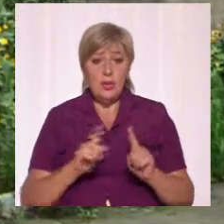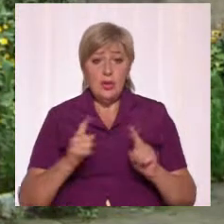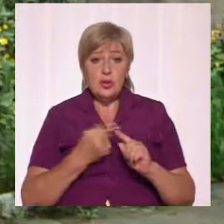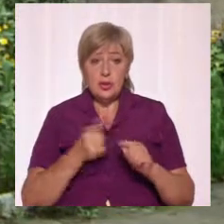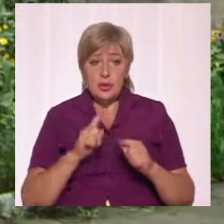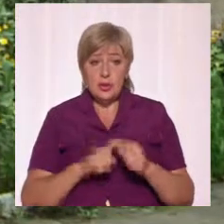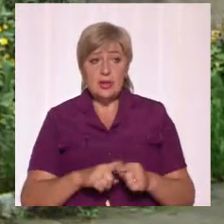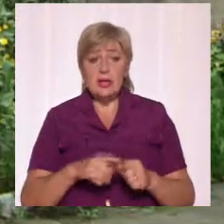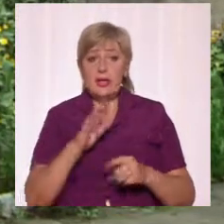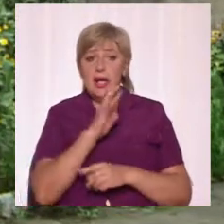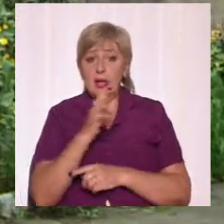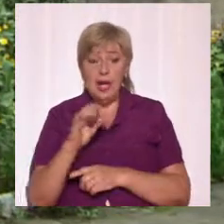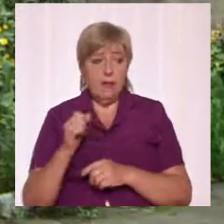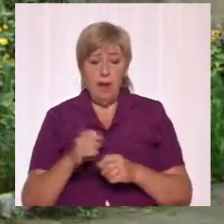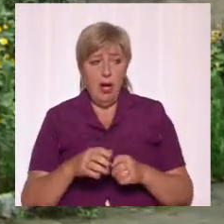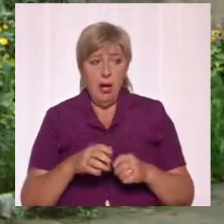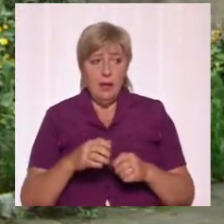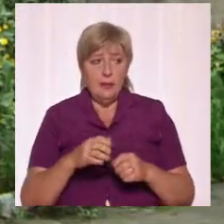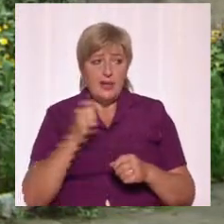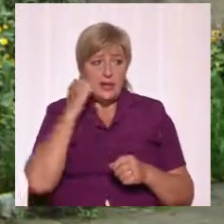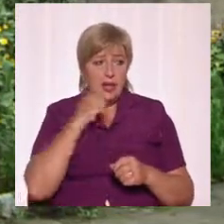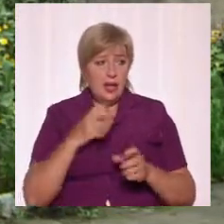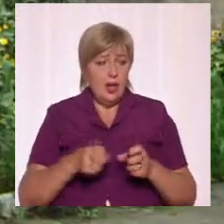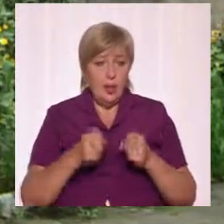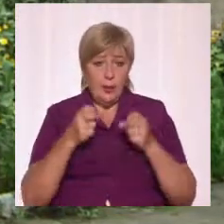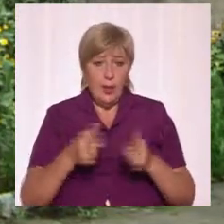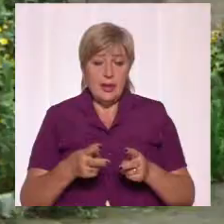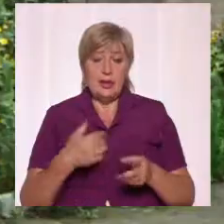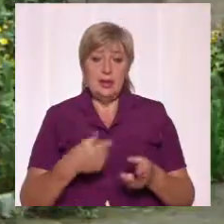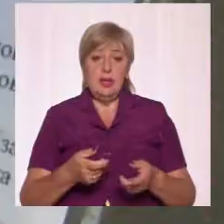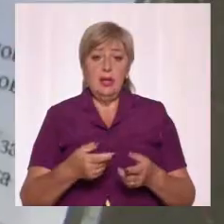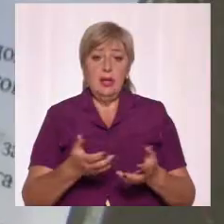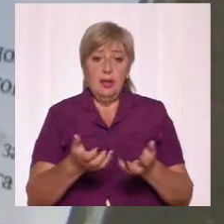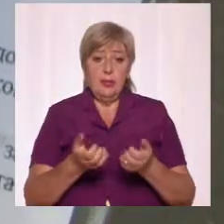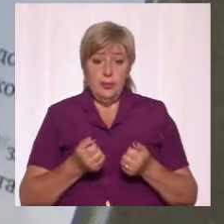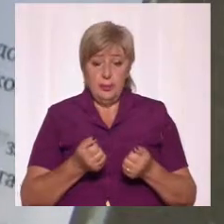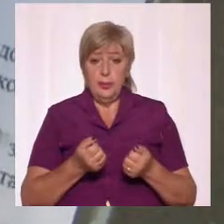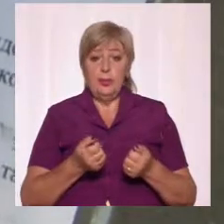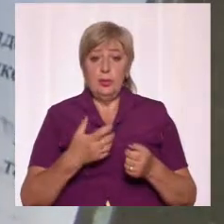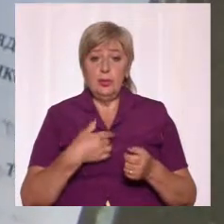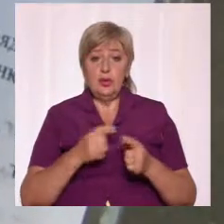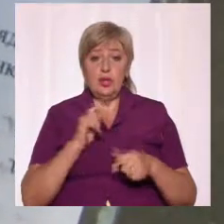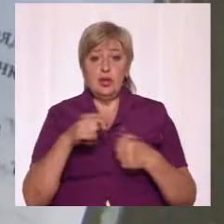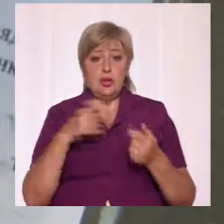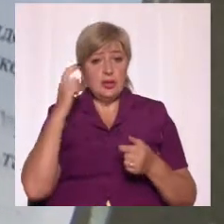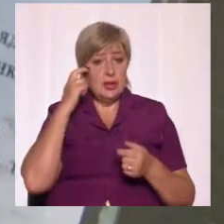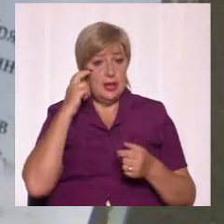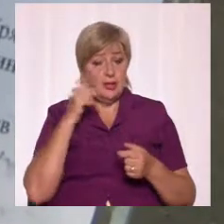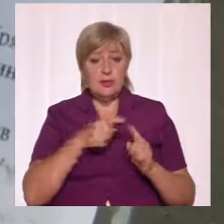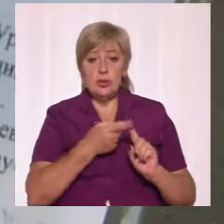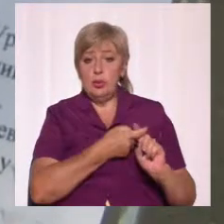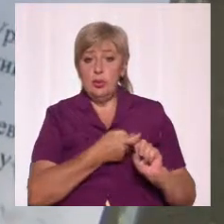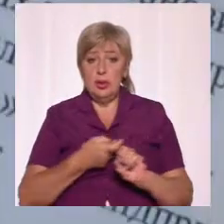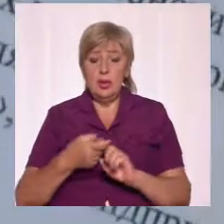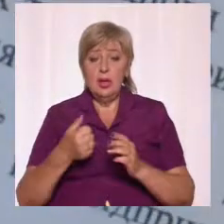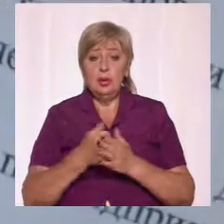дерева в критичному стані. І неодноразово, і прийшло останнє письмо через 15.45 через київську лінію, що до